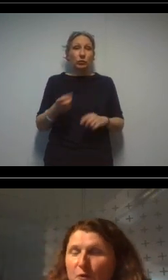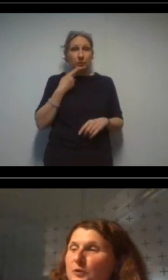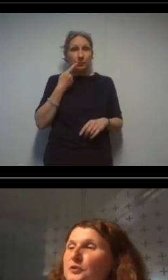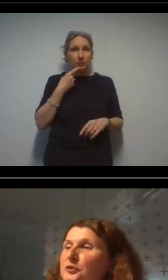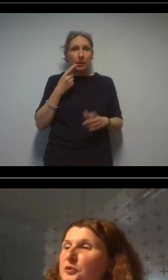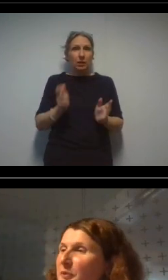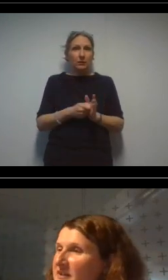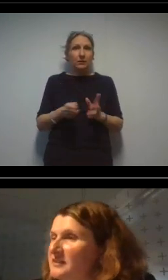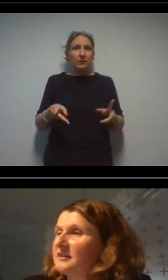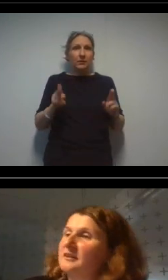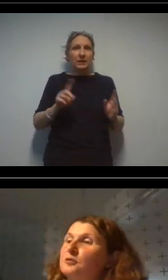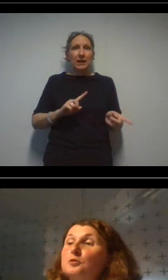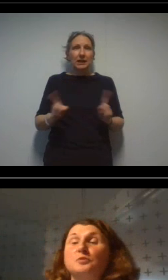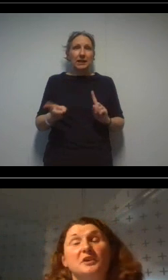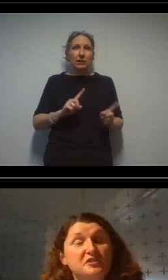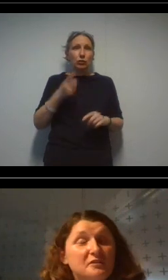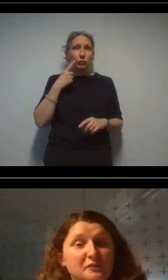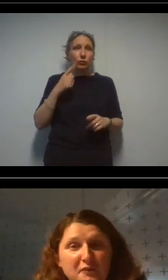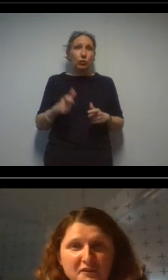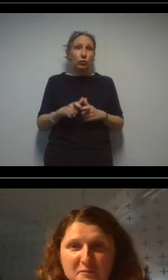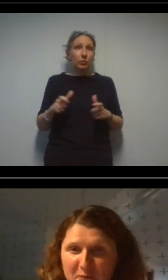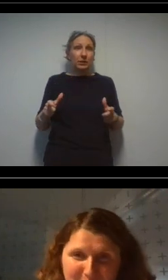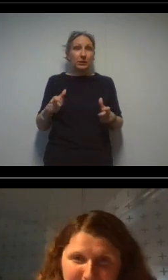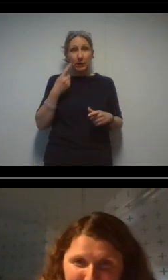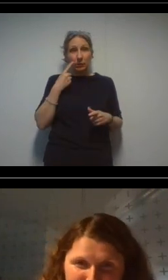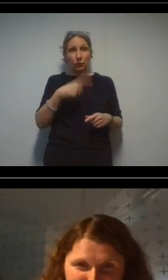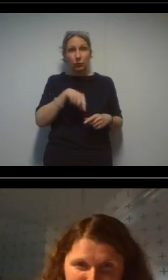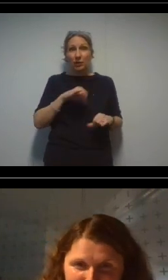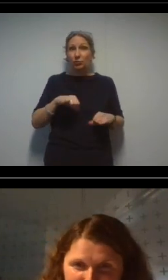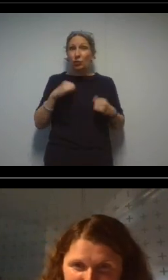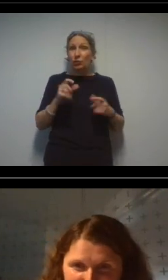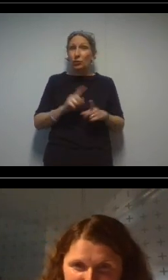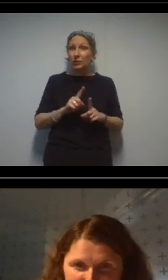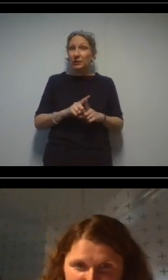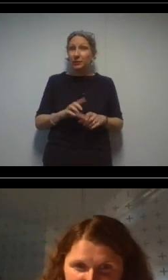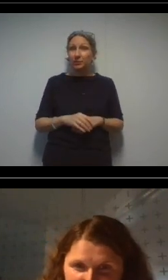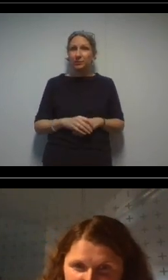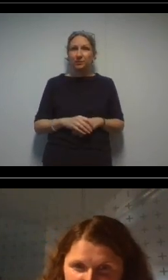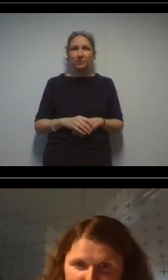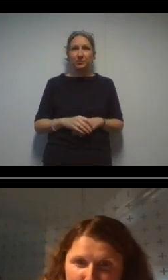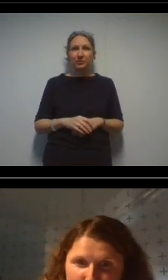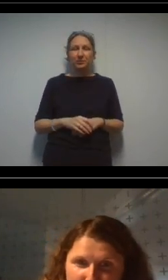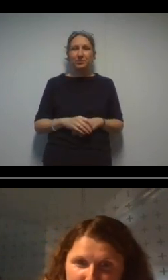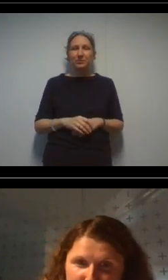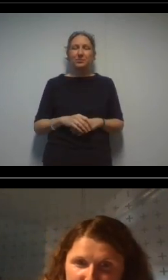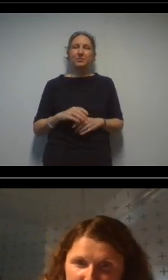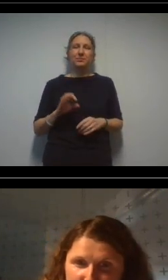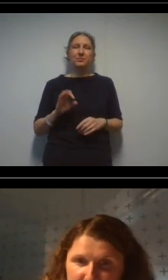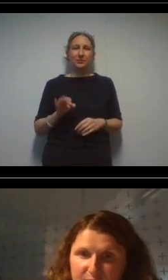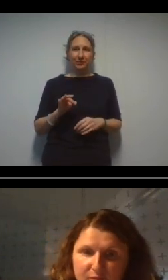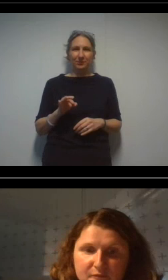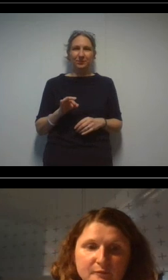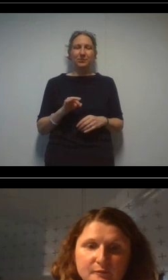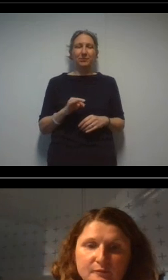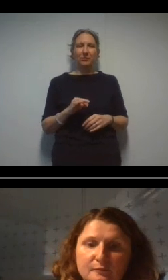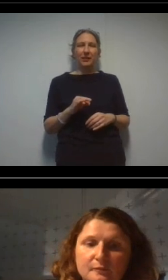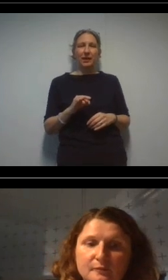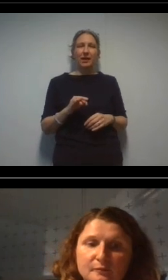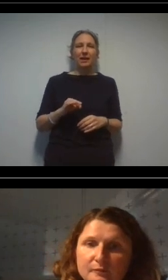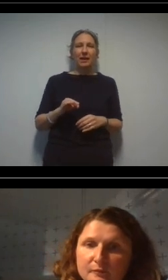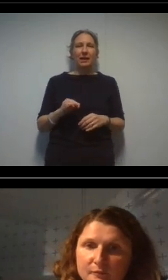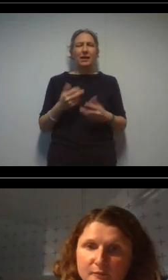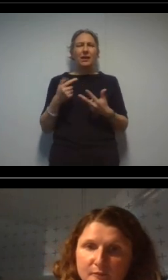pour nos entreprises et du coup pour les jeunes, forcément. Ouais. Alors ça, c'est la deuxième partie, la deuxième bulle sur les